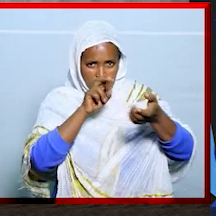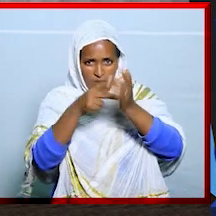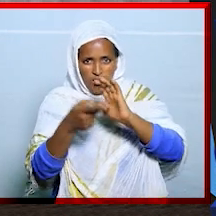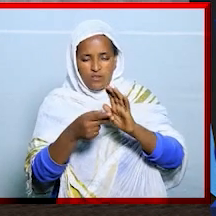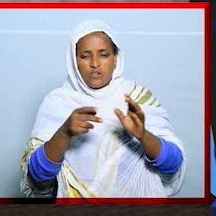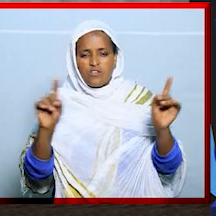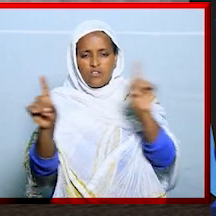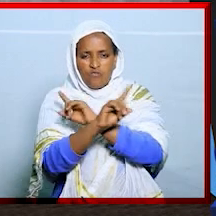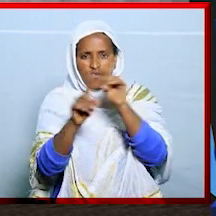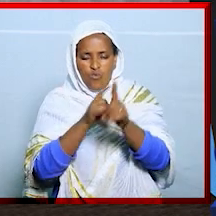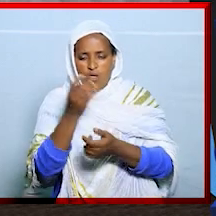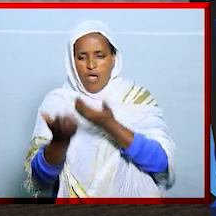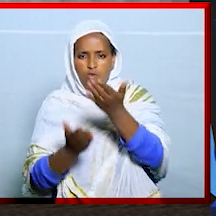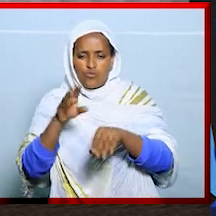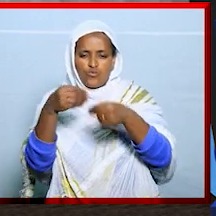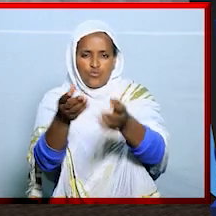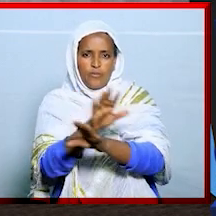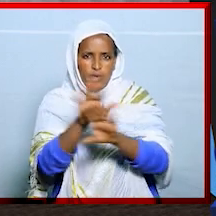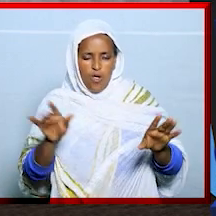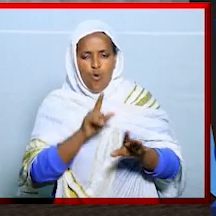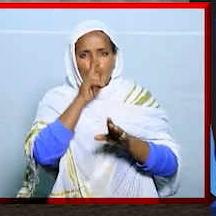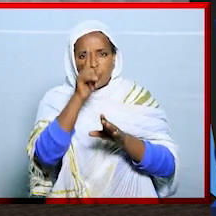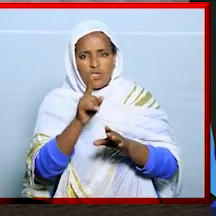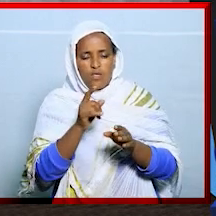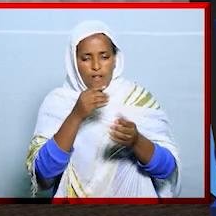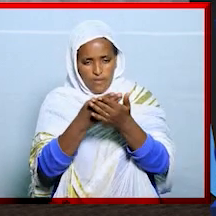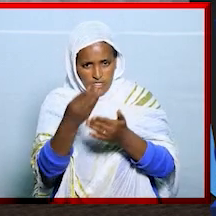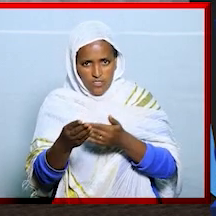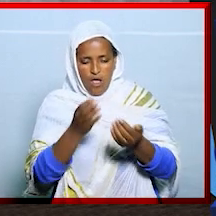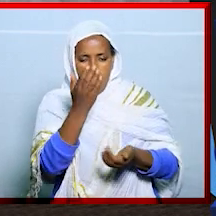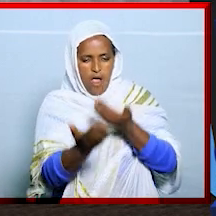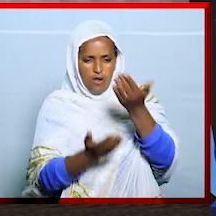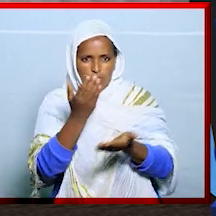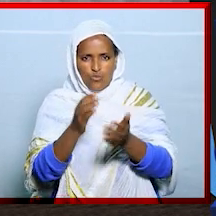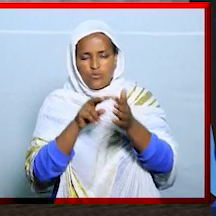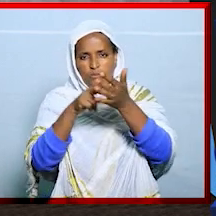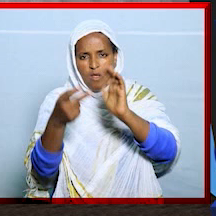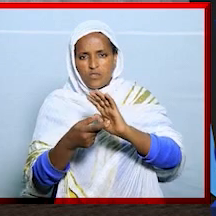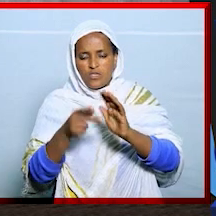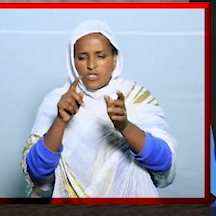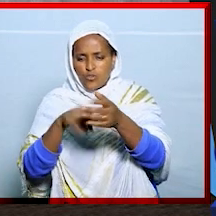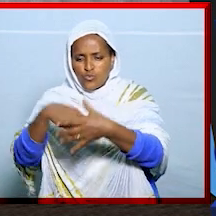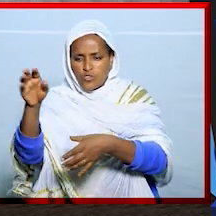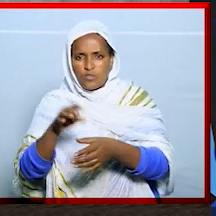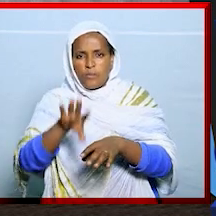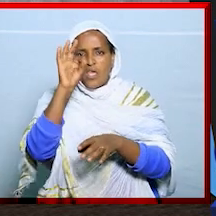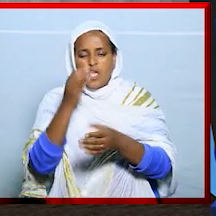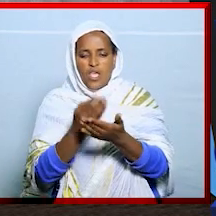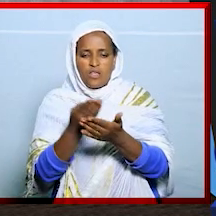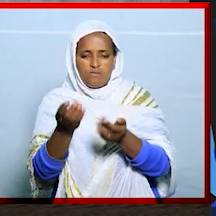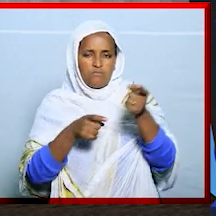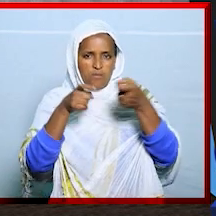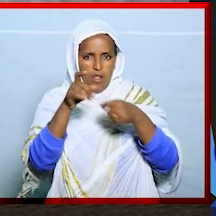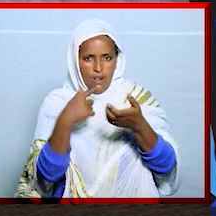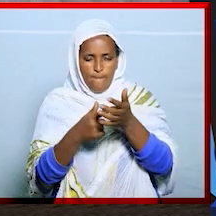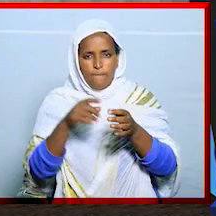ሰውን በቀንና በሌሊት እየተፈራረቁ ያገልግሉ ነው። እውነተኛ ገዥነት ማለት አገልጋይነት ነው። ከአገልጋይነት ውጭ የሚገኝ ገዥነት የለም።